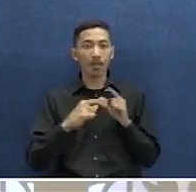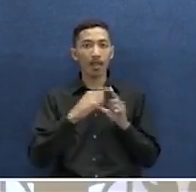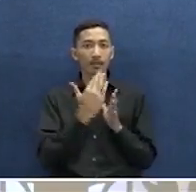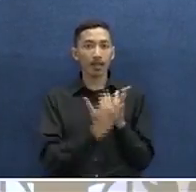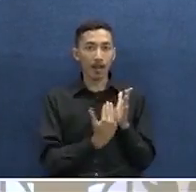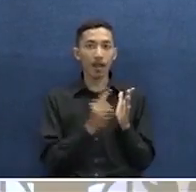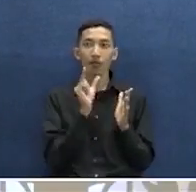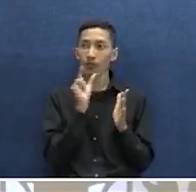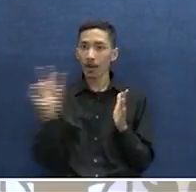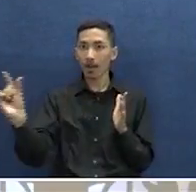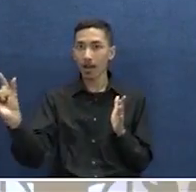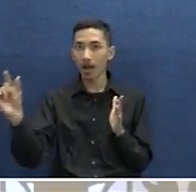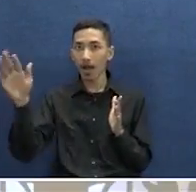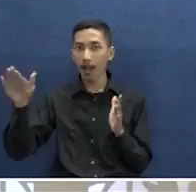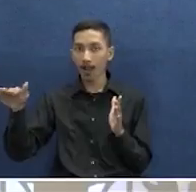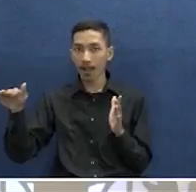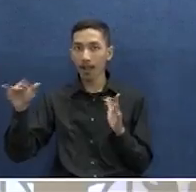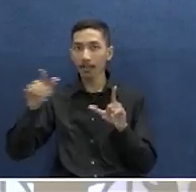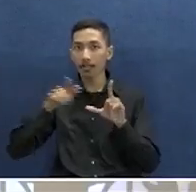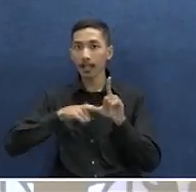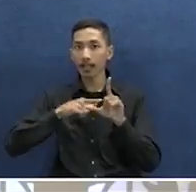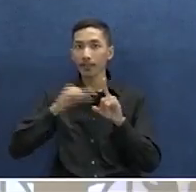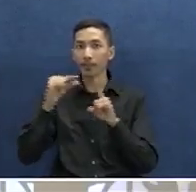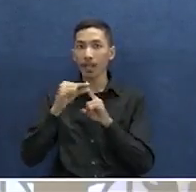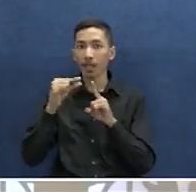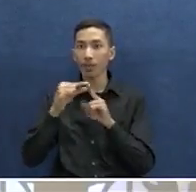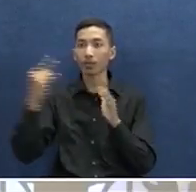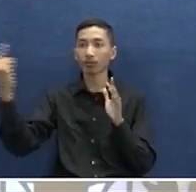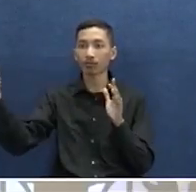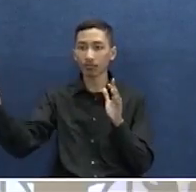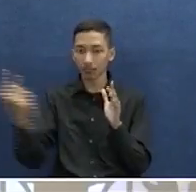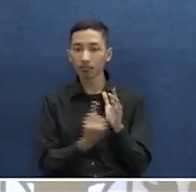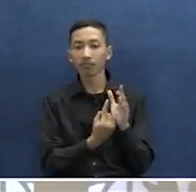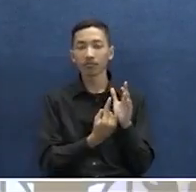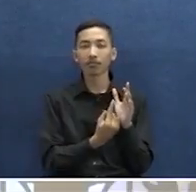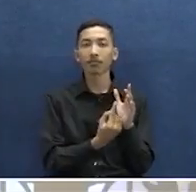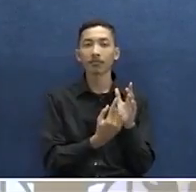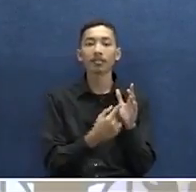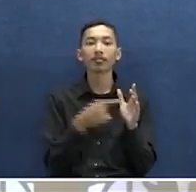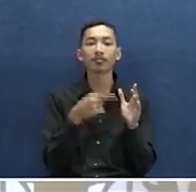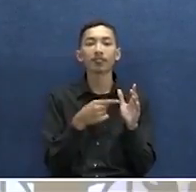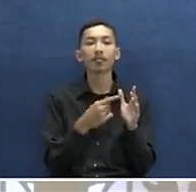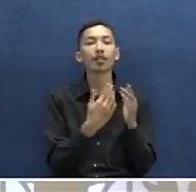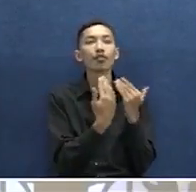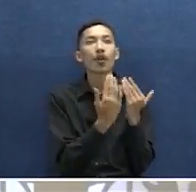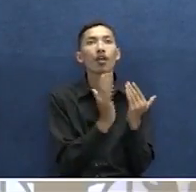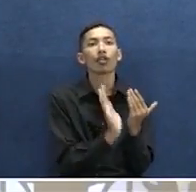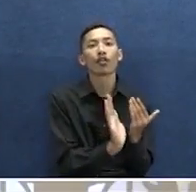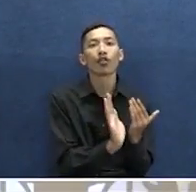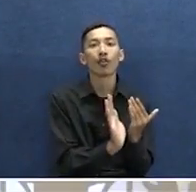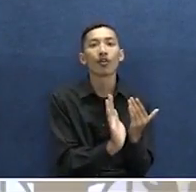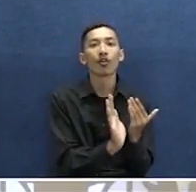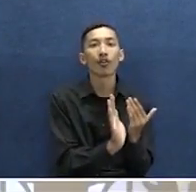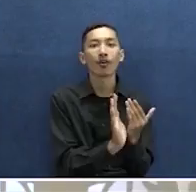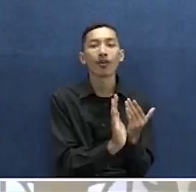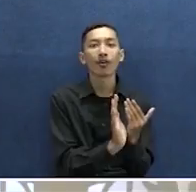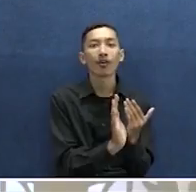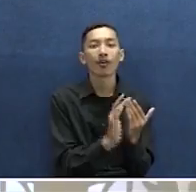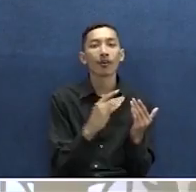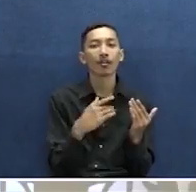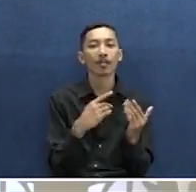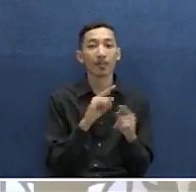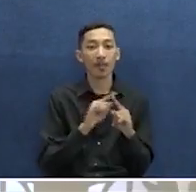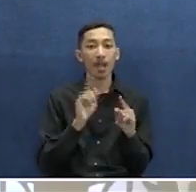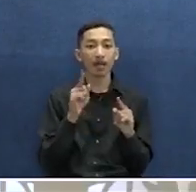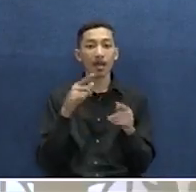anak yatim piatu mereka akan merasa kayak Yaudah gue disini hanya datang buat baca doa mungkin dalam hatinya gitu tapi pada saat ada